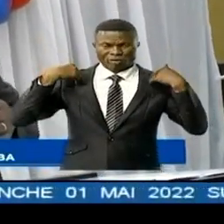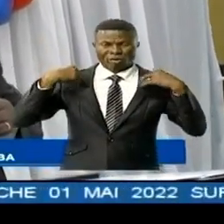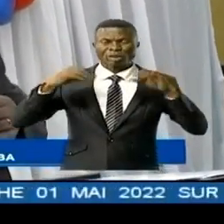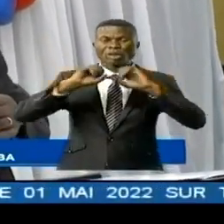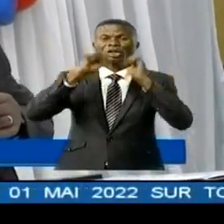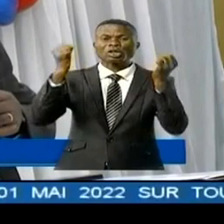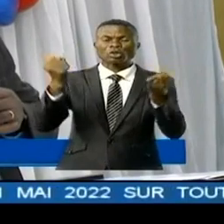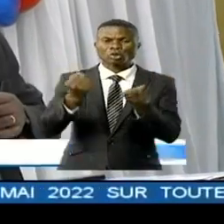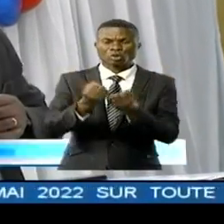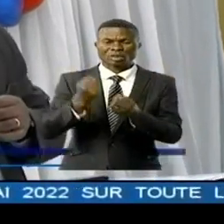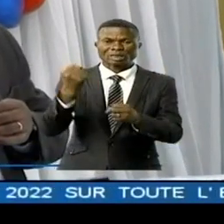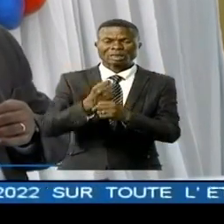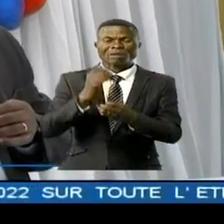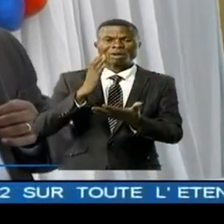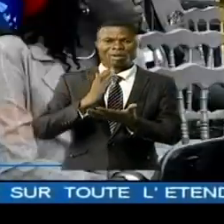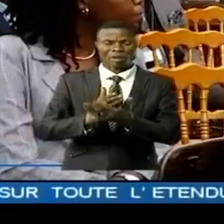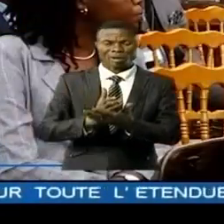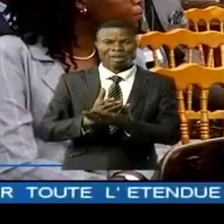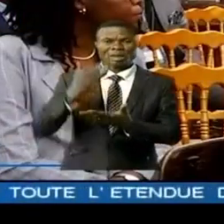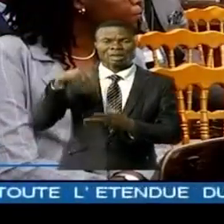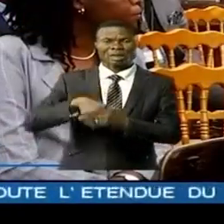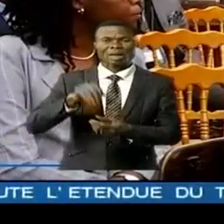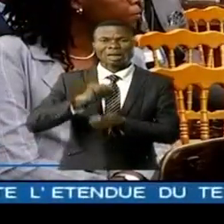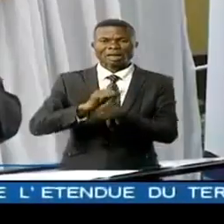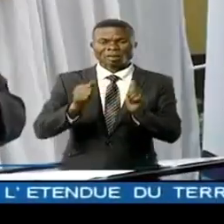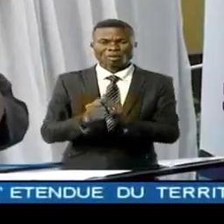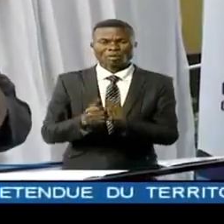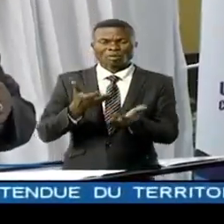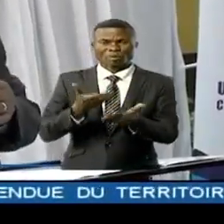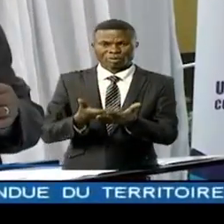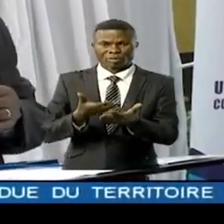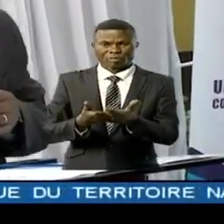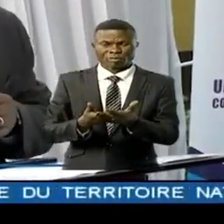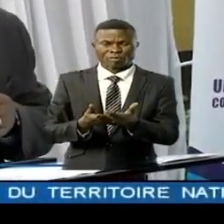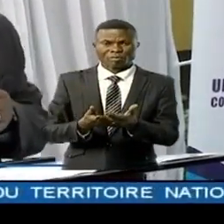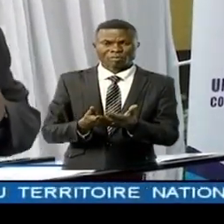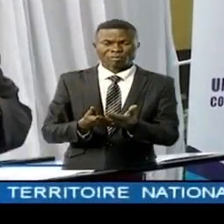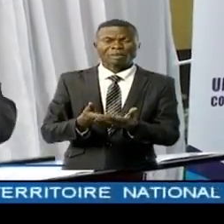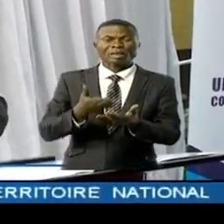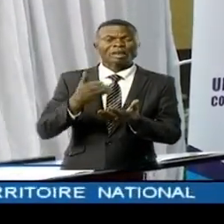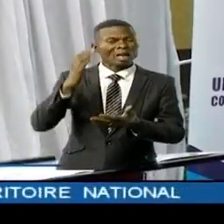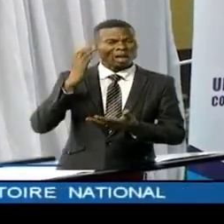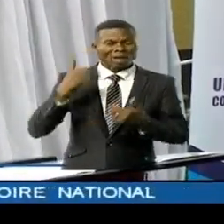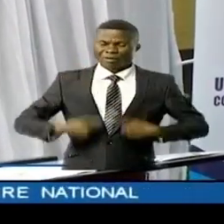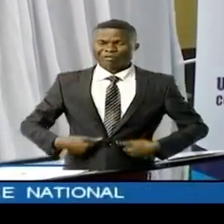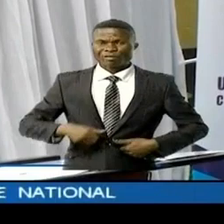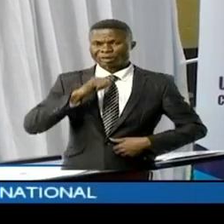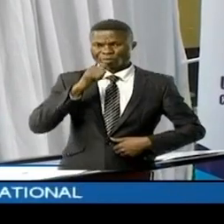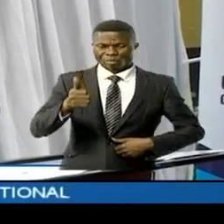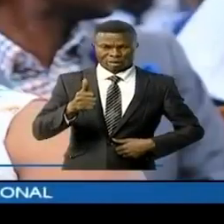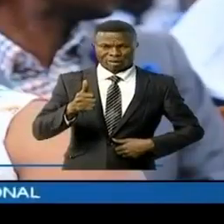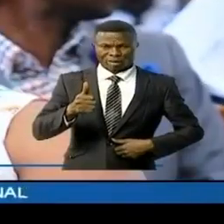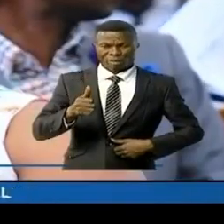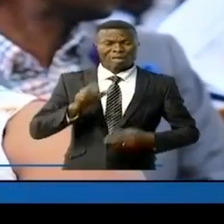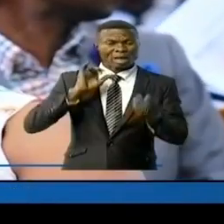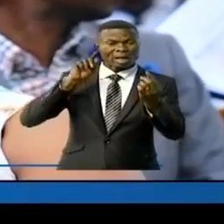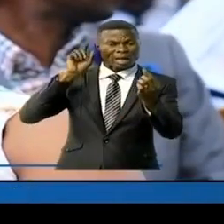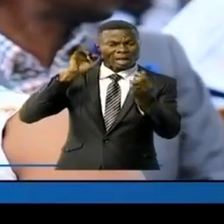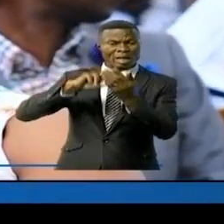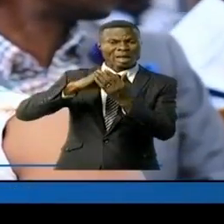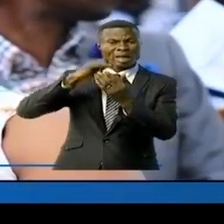traitance dans le secteur privé qui sans cela se matérialise les objectifs